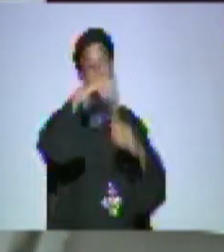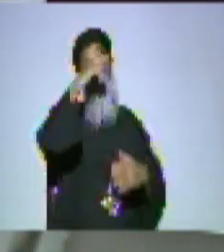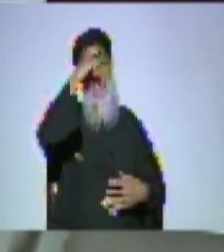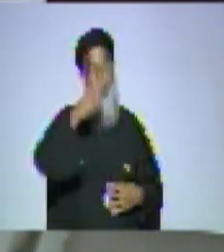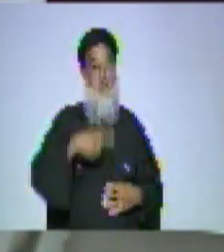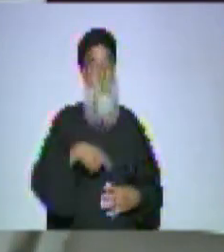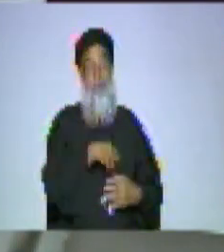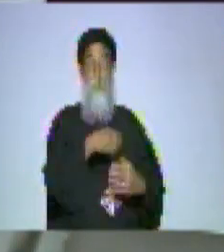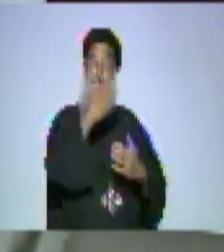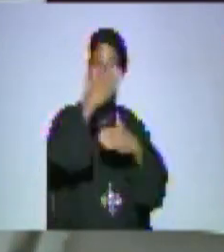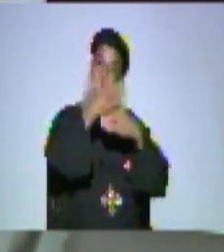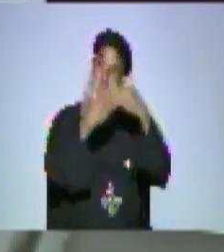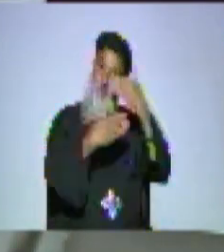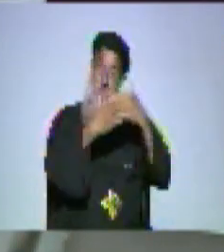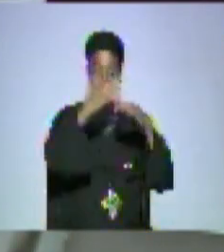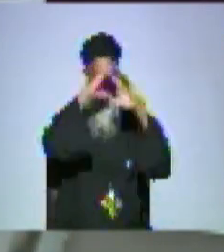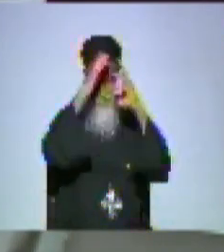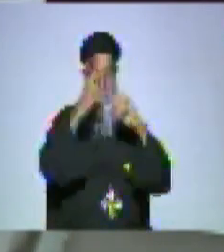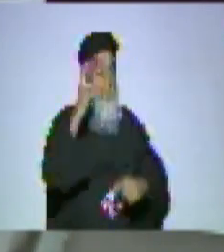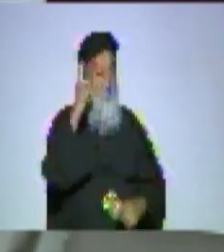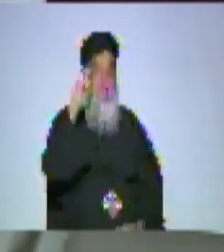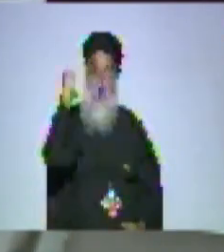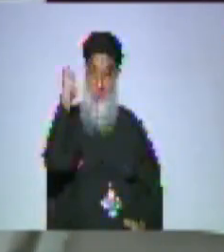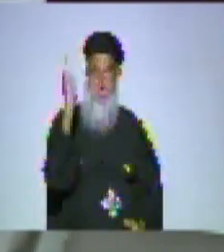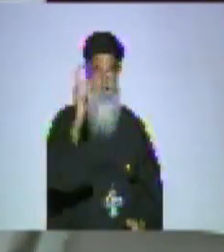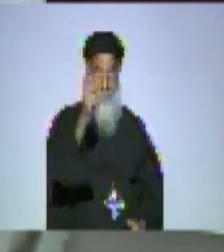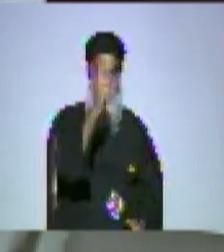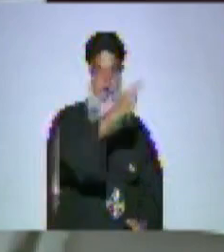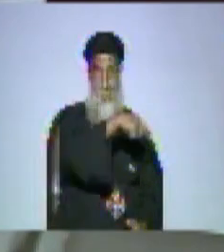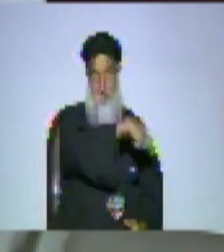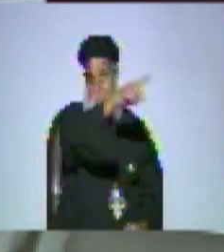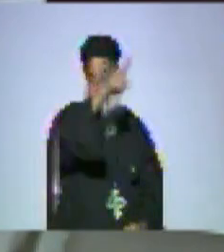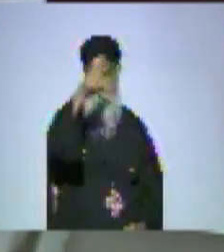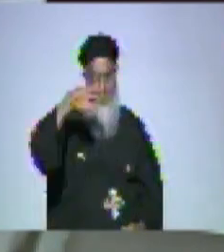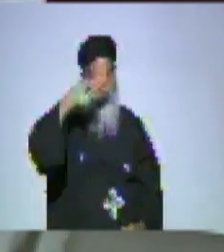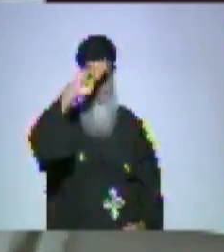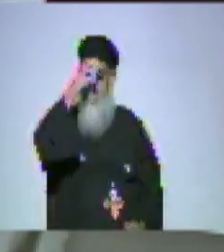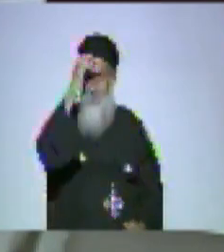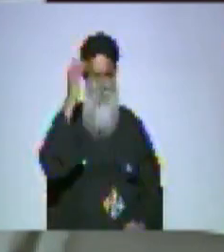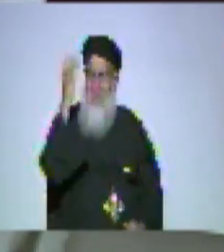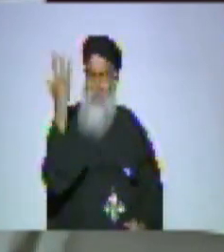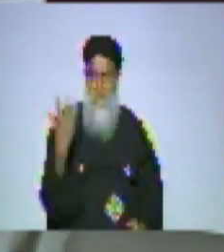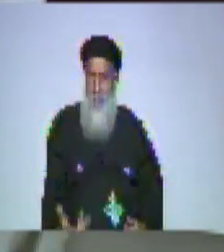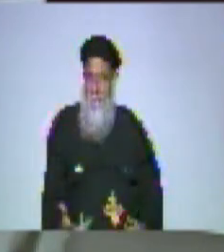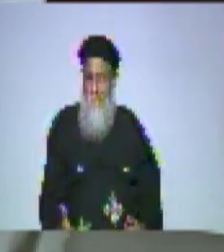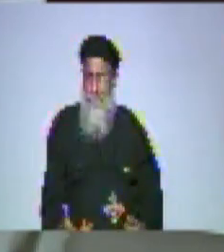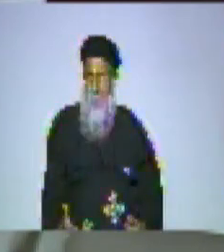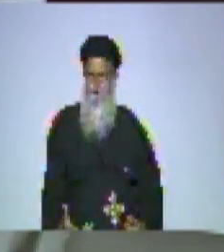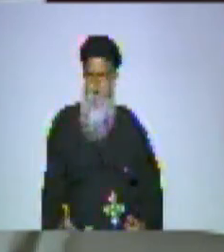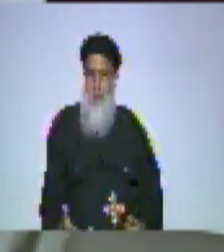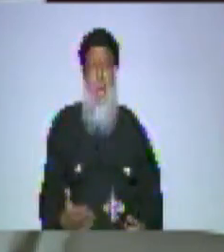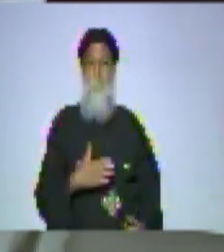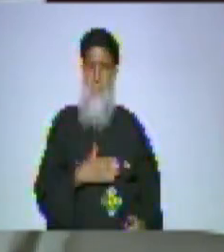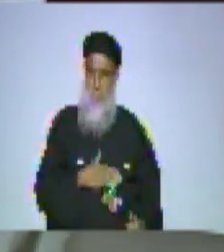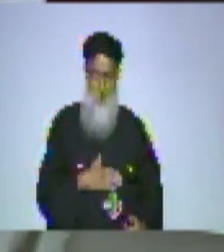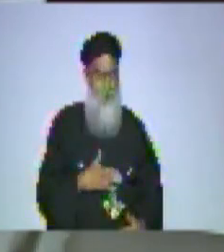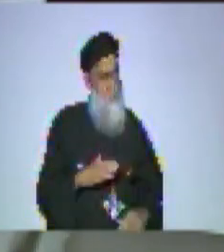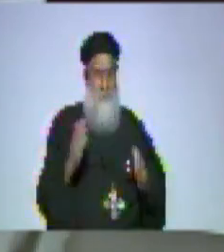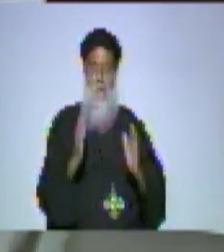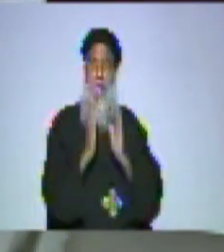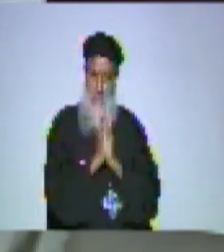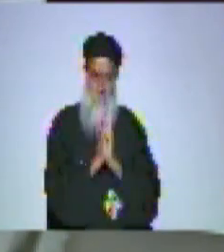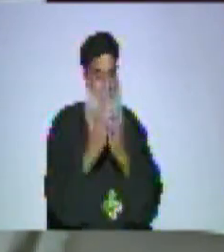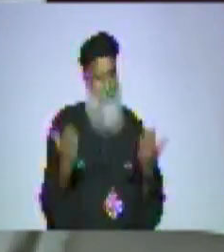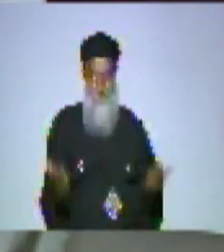انه هي بتفهم الشعب يقول امين على ايه لان التامين او